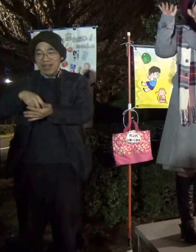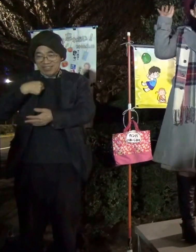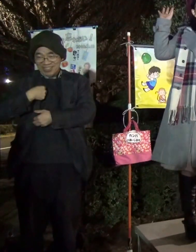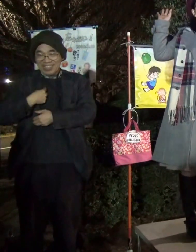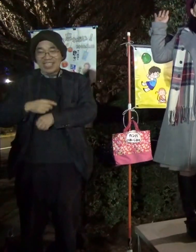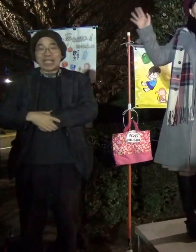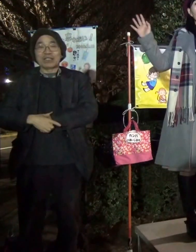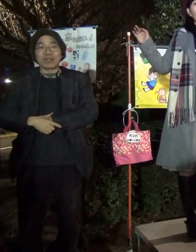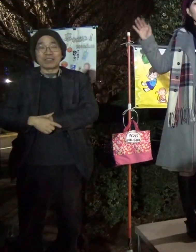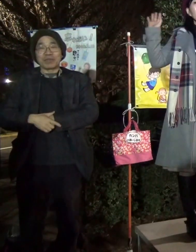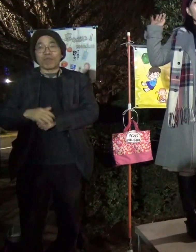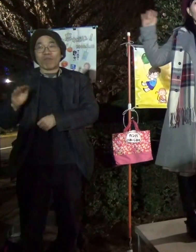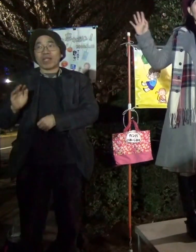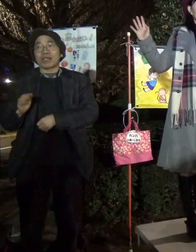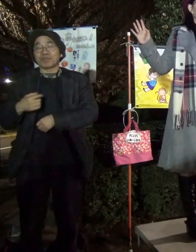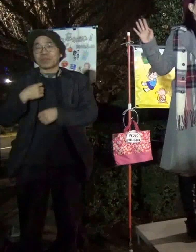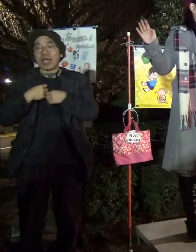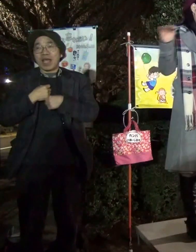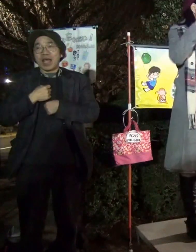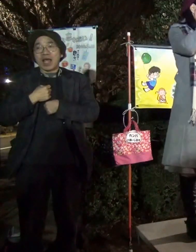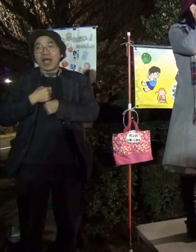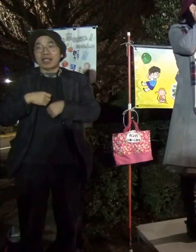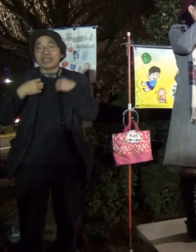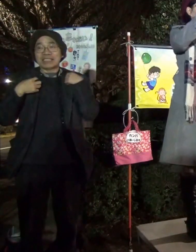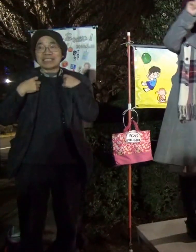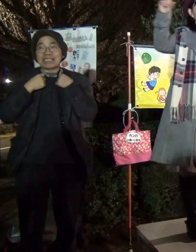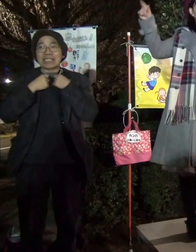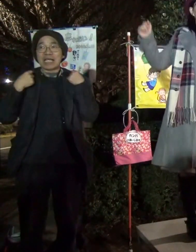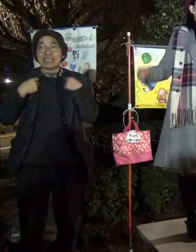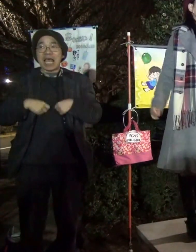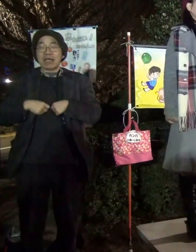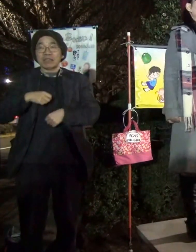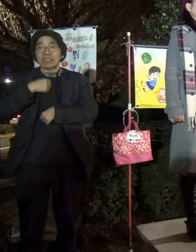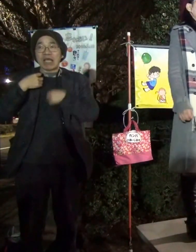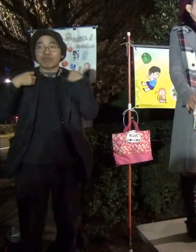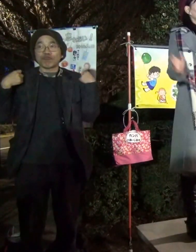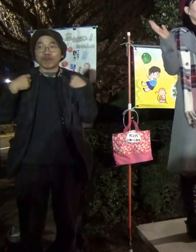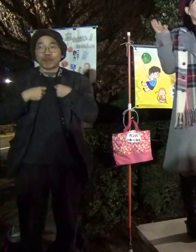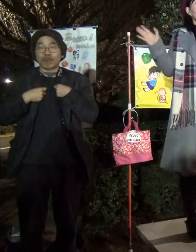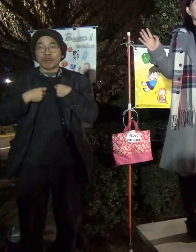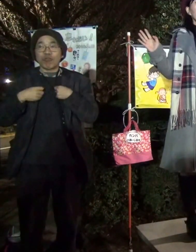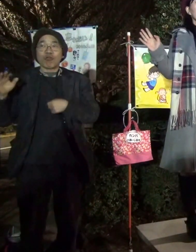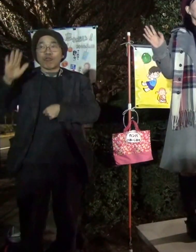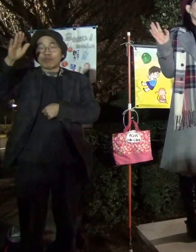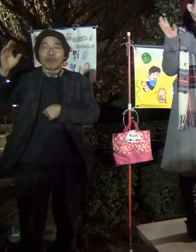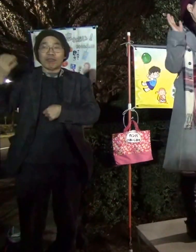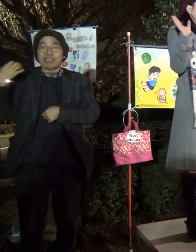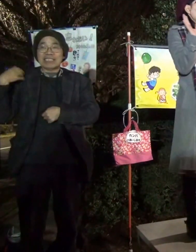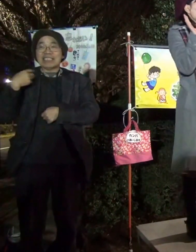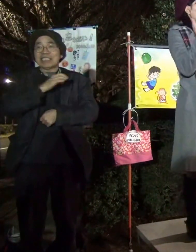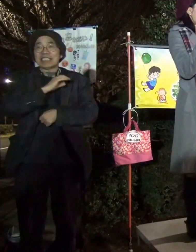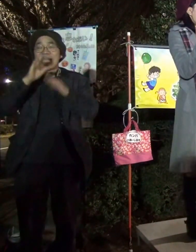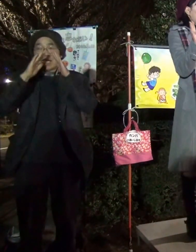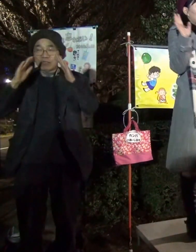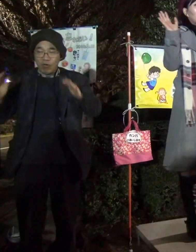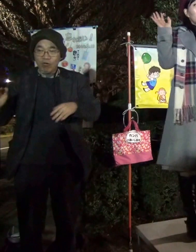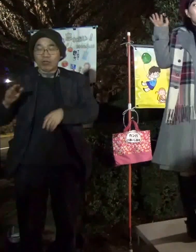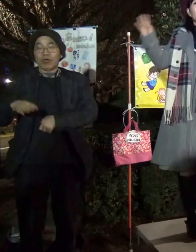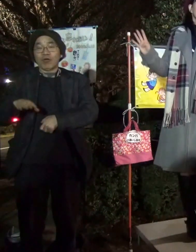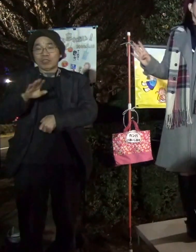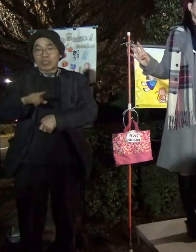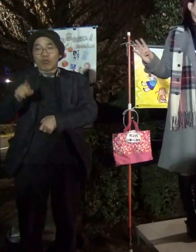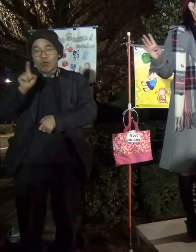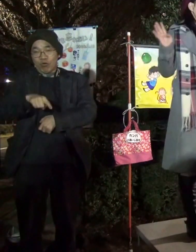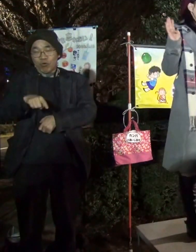制服工場委員会と国民の声っていうね人たちが歌ってるんですけど、この国民の中、声の中には